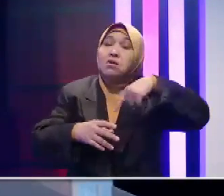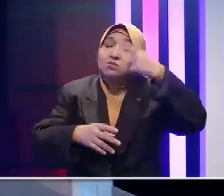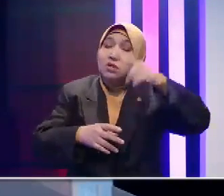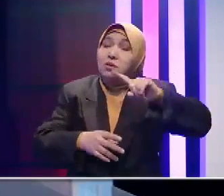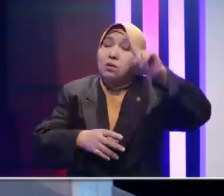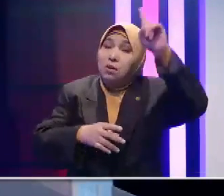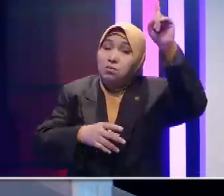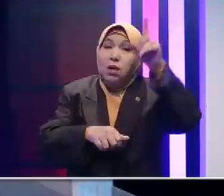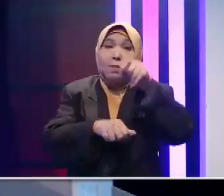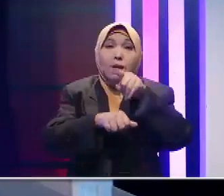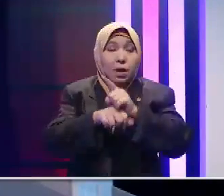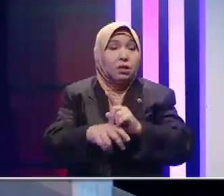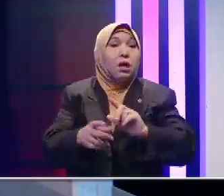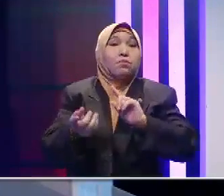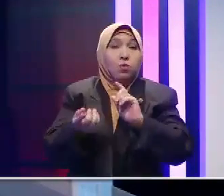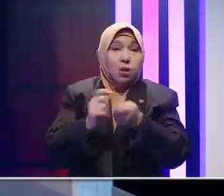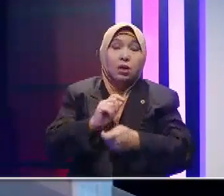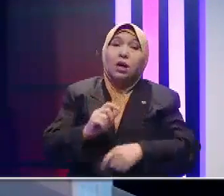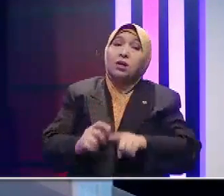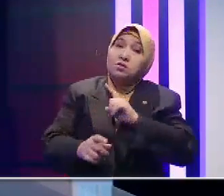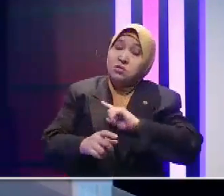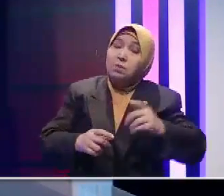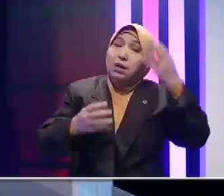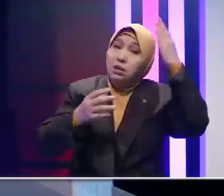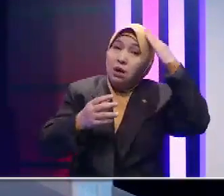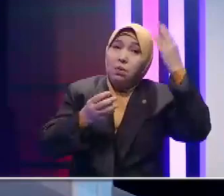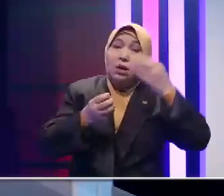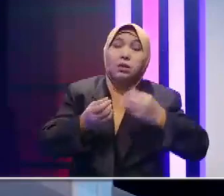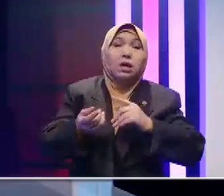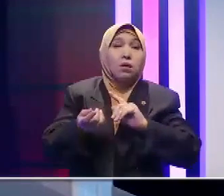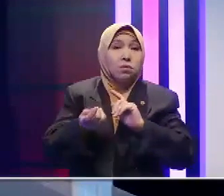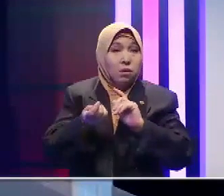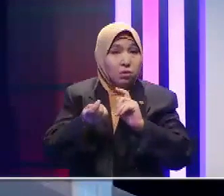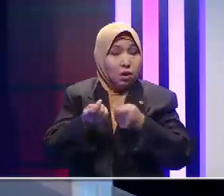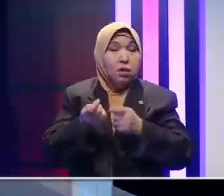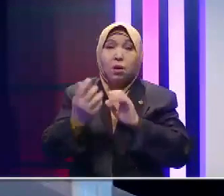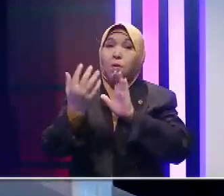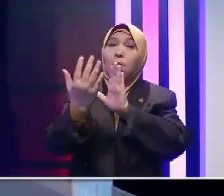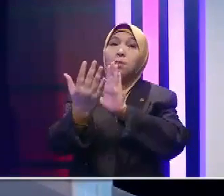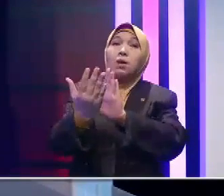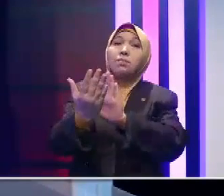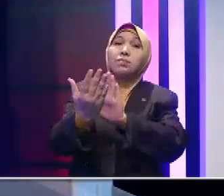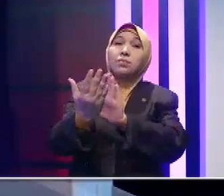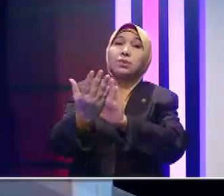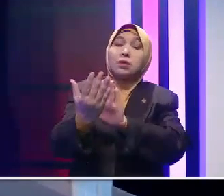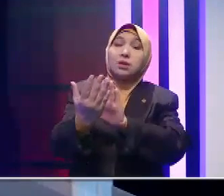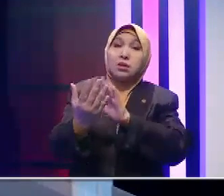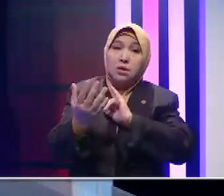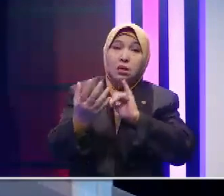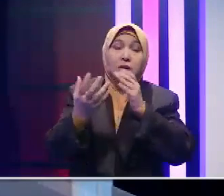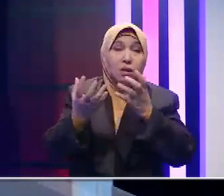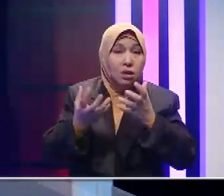yang konfront saya, untuk pengetahuan tuan-tuan dan puan-puan, yang konfront saya ni, saya nak